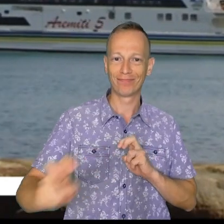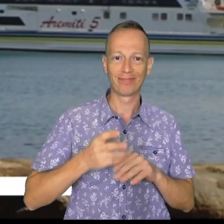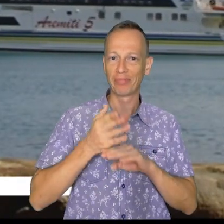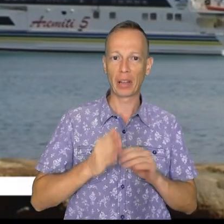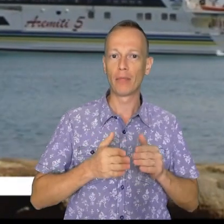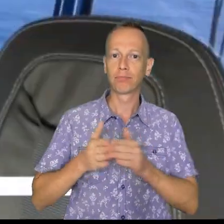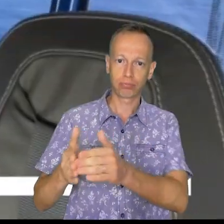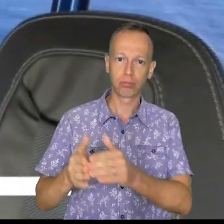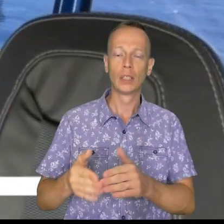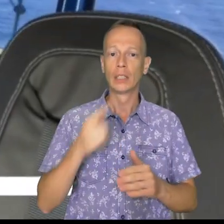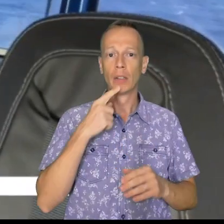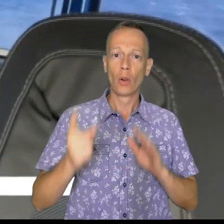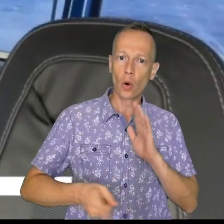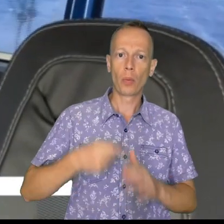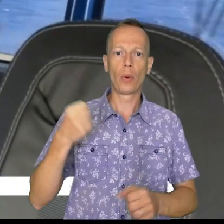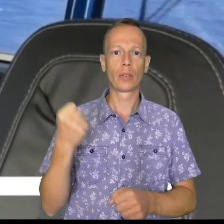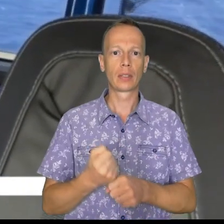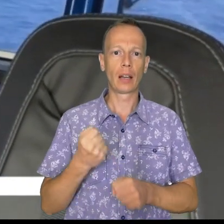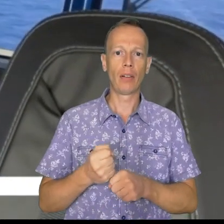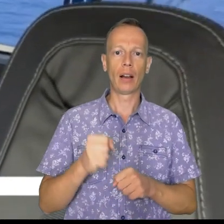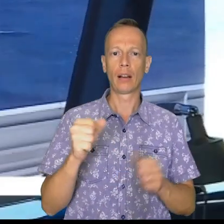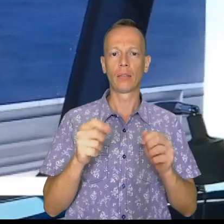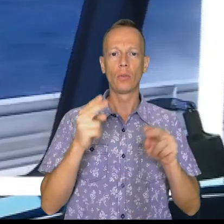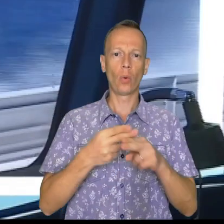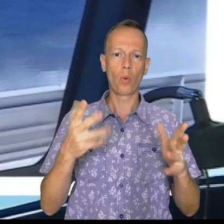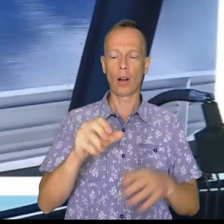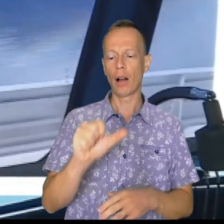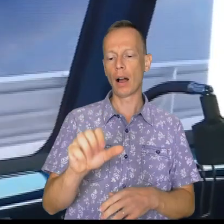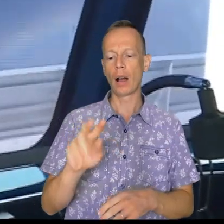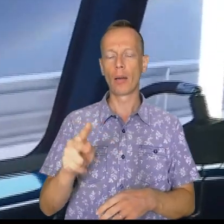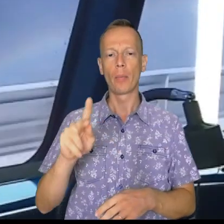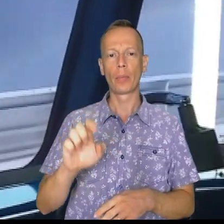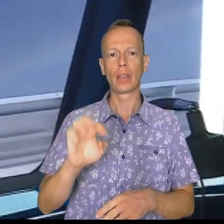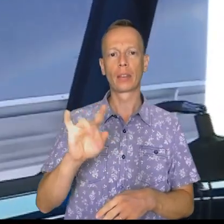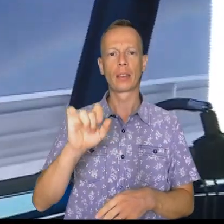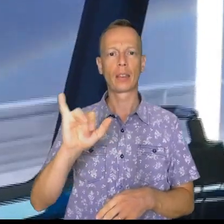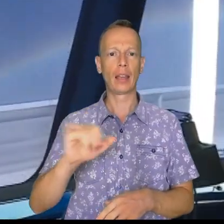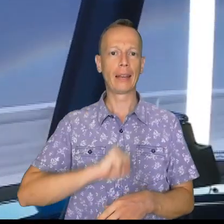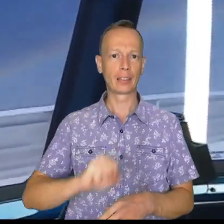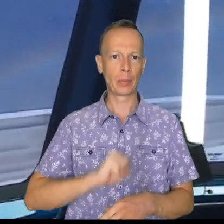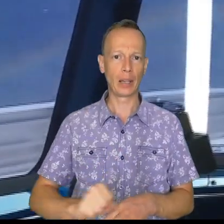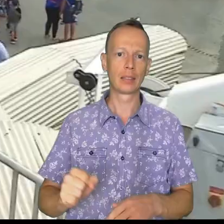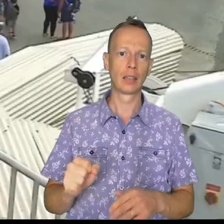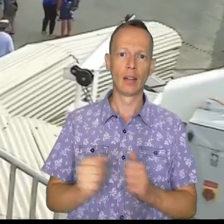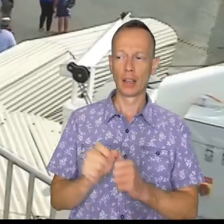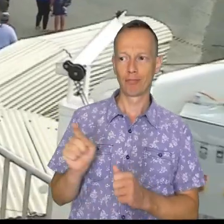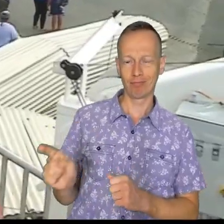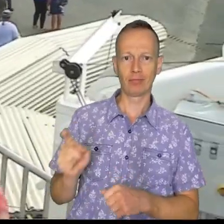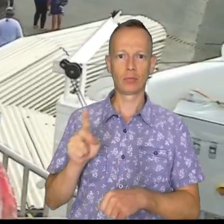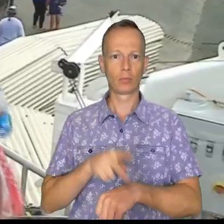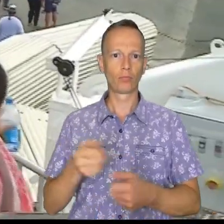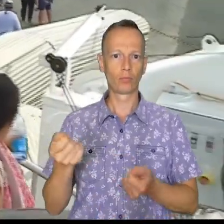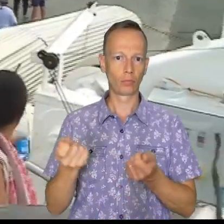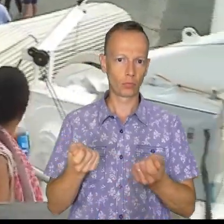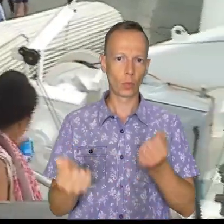navire reprendra du service sous le nom de Apethei Express avec aux commandes Dani Chamkwa. Plus